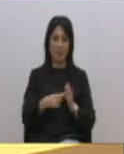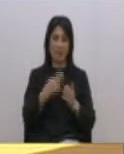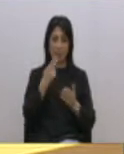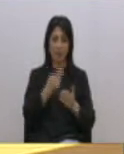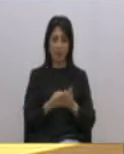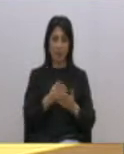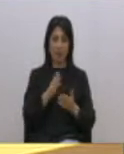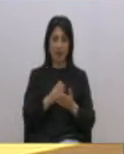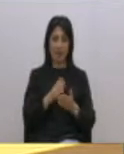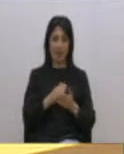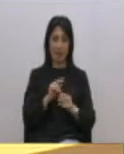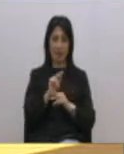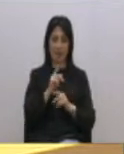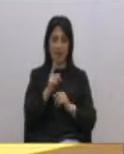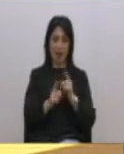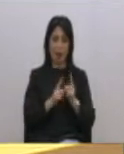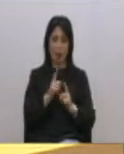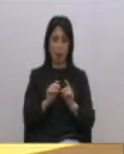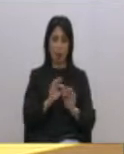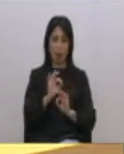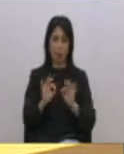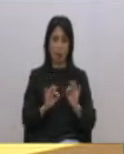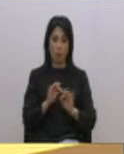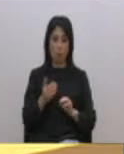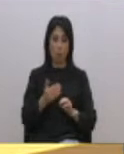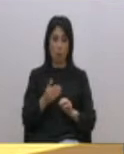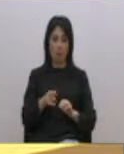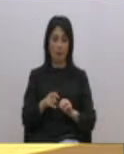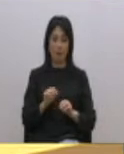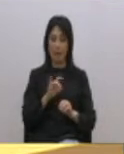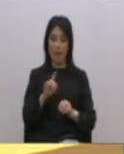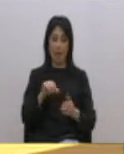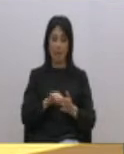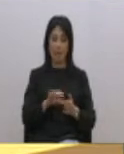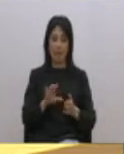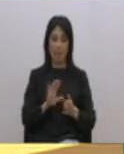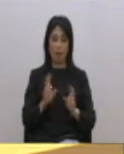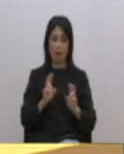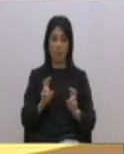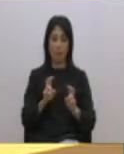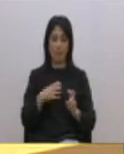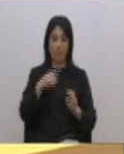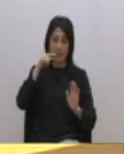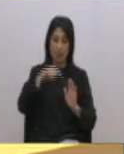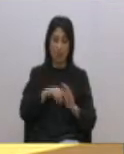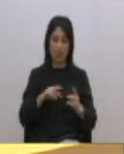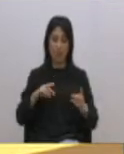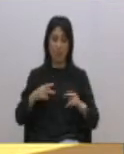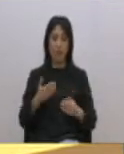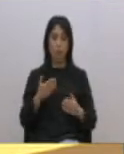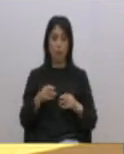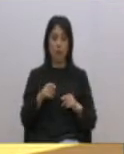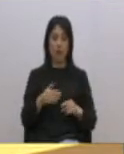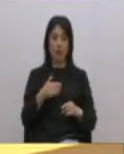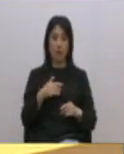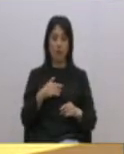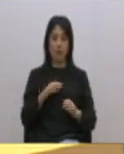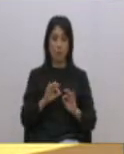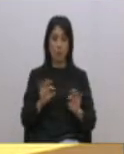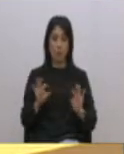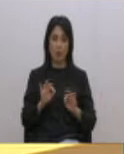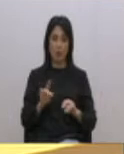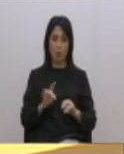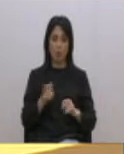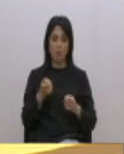მიხედვით არის დაკორექტირებული პროექტი, რომელიც არ წარმოადგენს, ასე ვთქვათ, ძირეულ ცვლილებებს, თუმცა აქვე მინდოდა მომეხსენებინა,